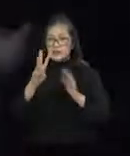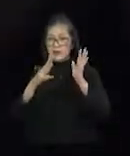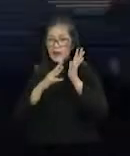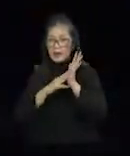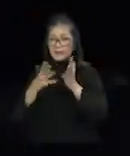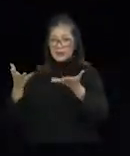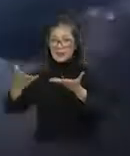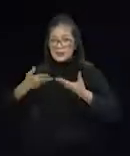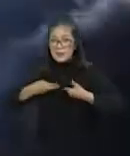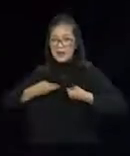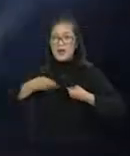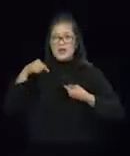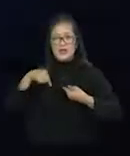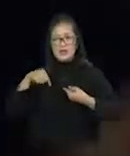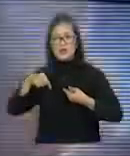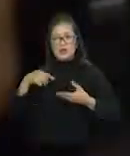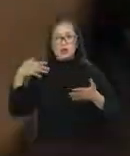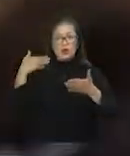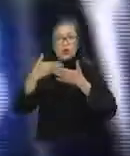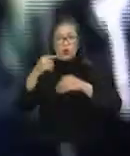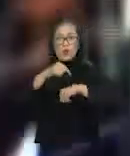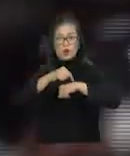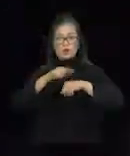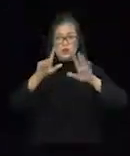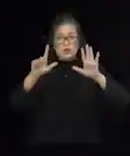tahun, yakni sejak tahun 2014 hingga